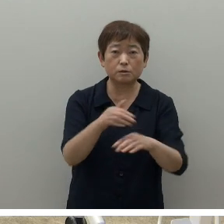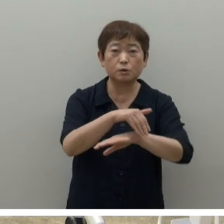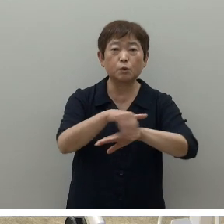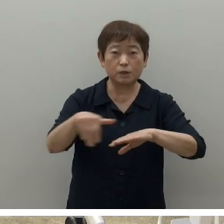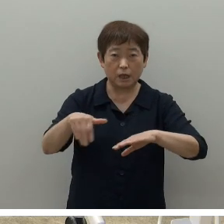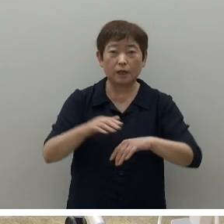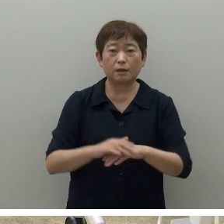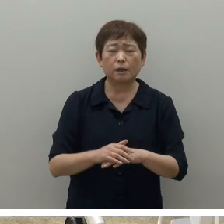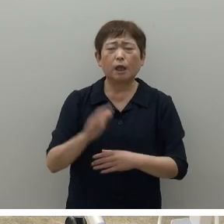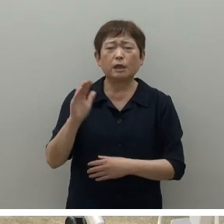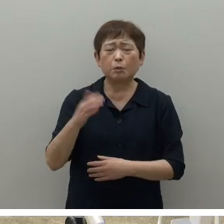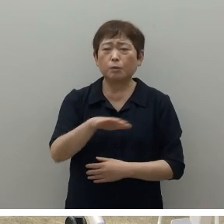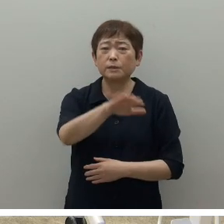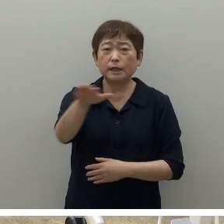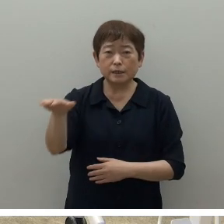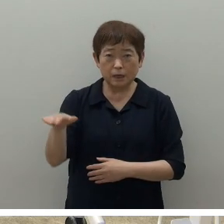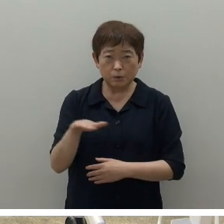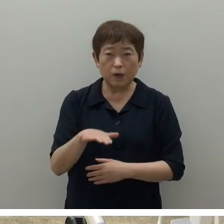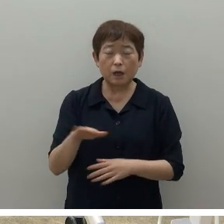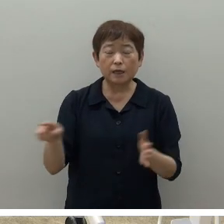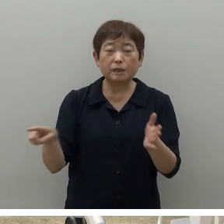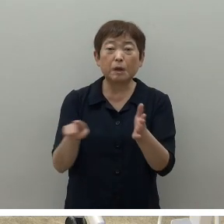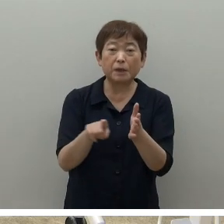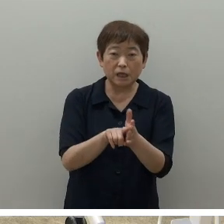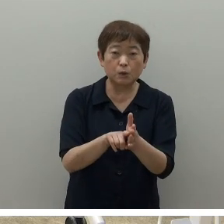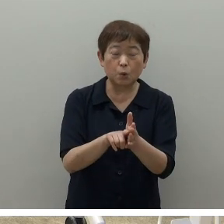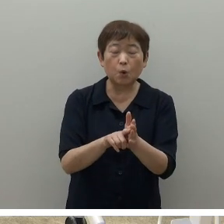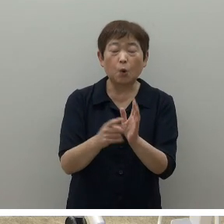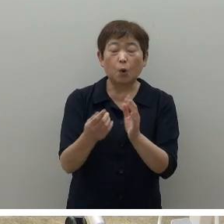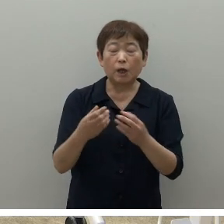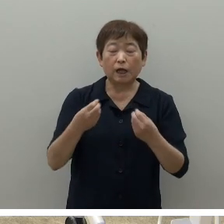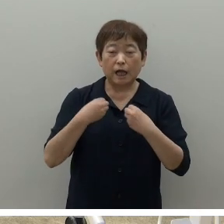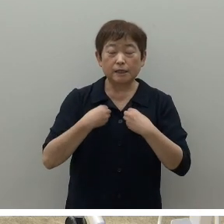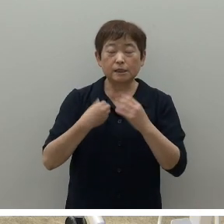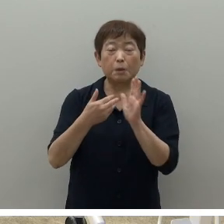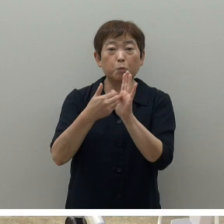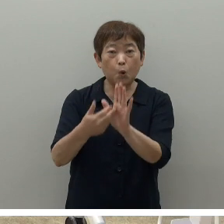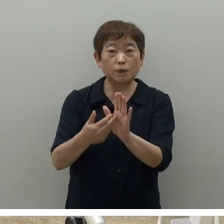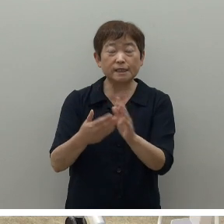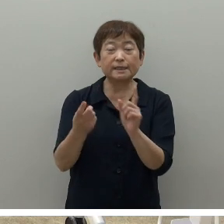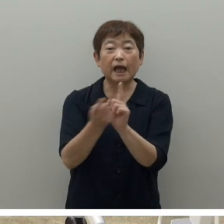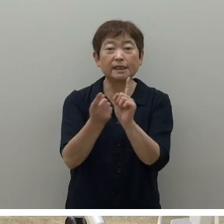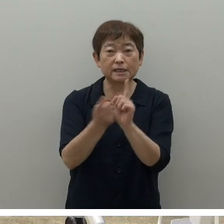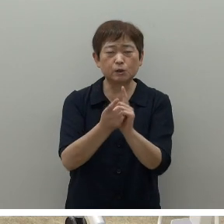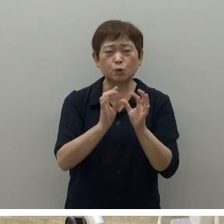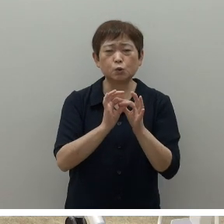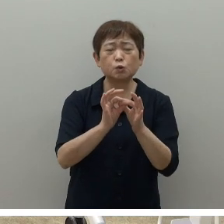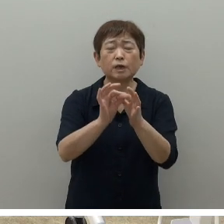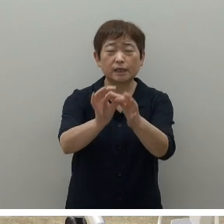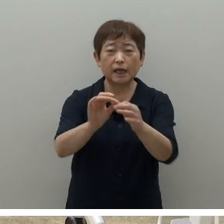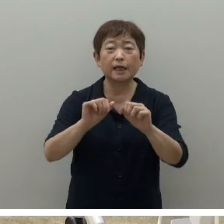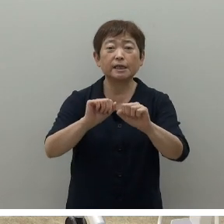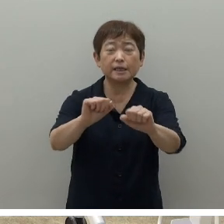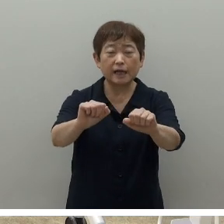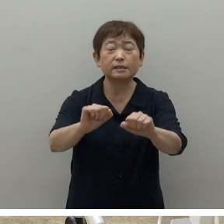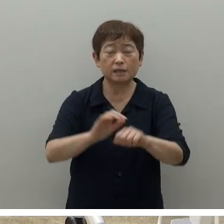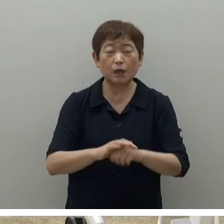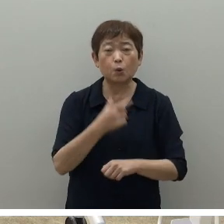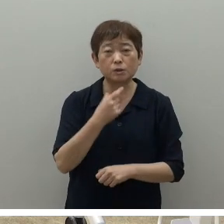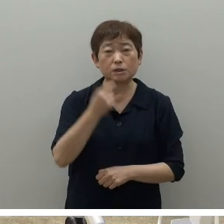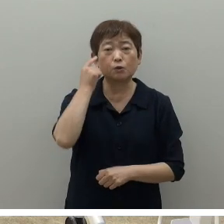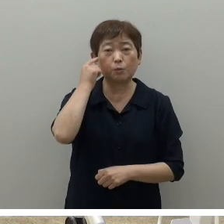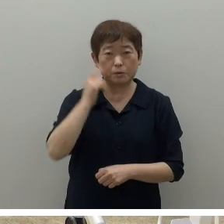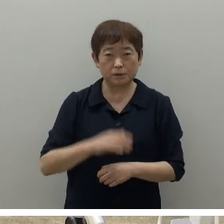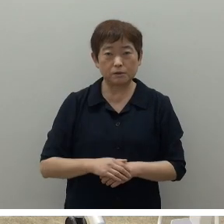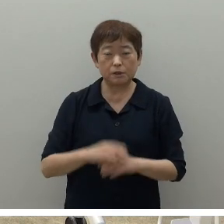防止対策を継続し定着させていくことが重要になります。市といたしましては、今後の感染状況を見極